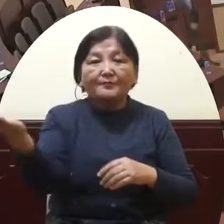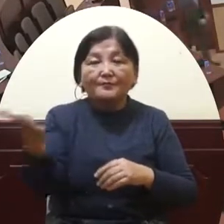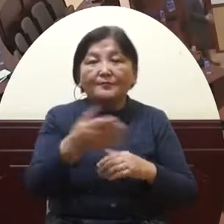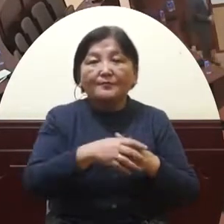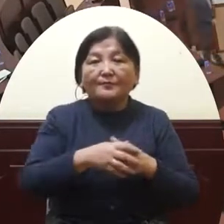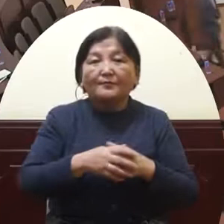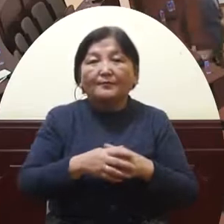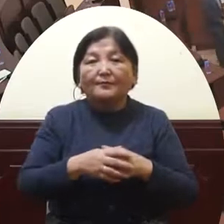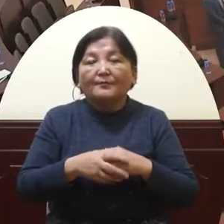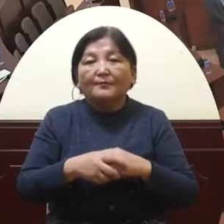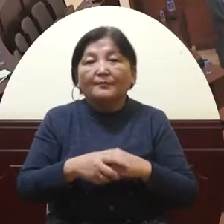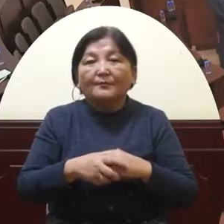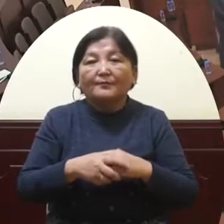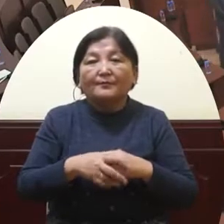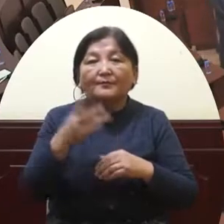Энэ нь